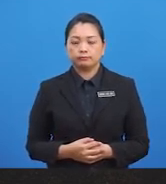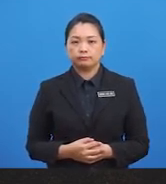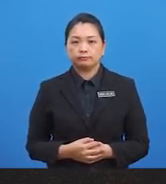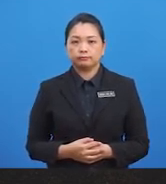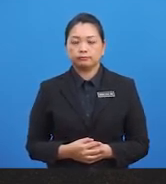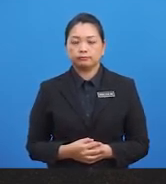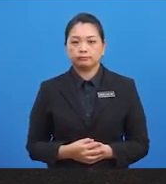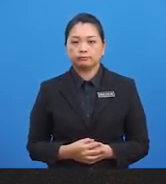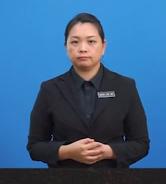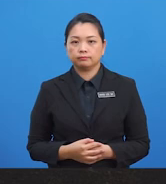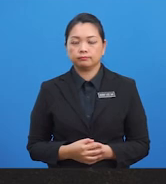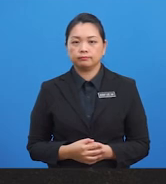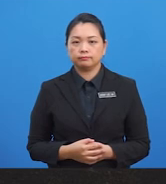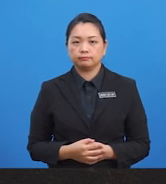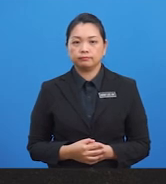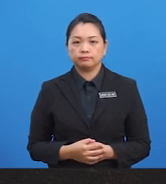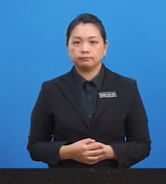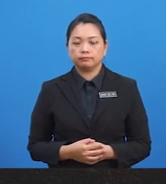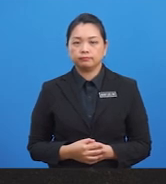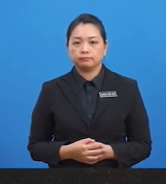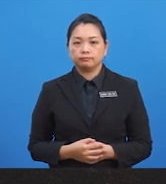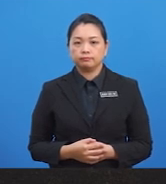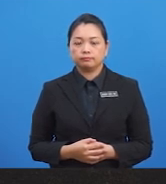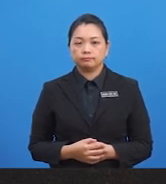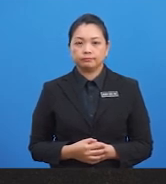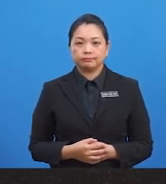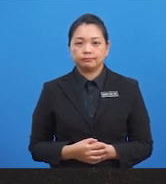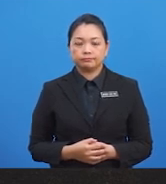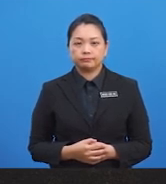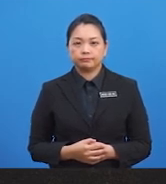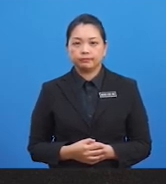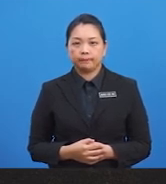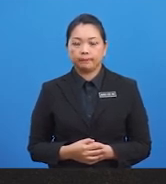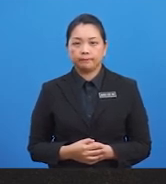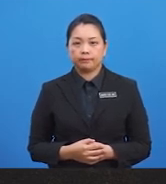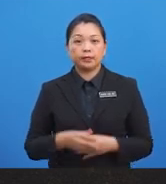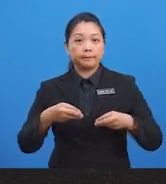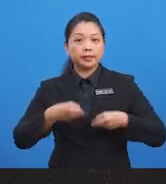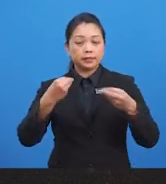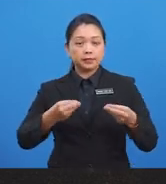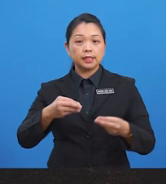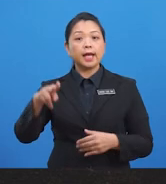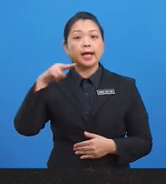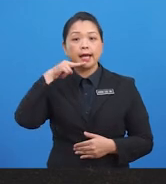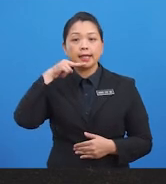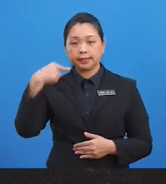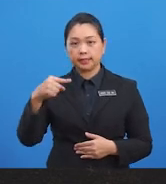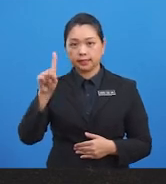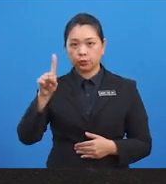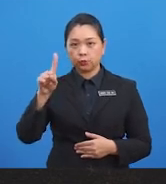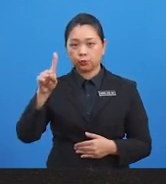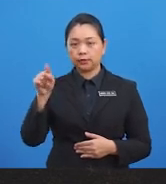tolak dengan x tutup kurungan kuasa 2. bagi had negatif